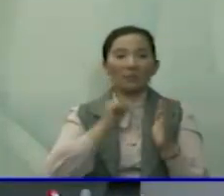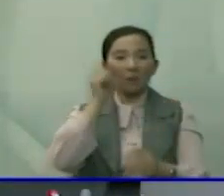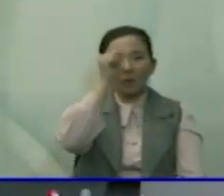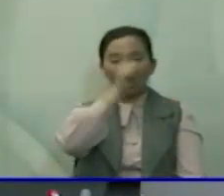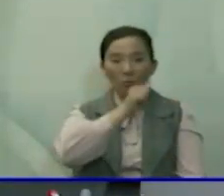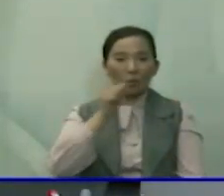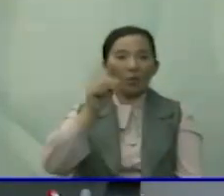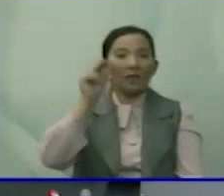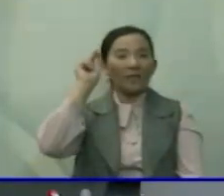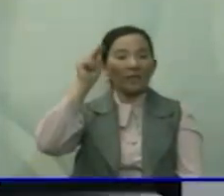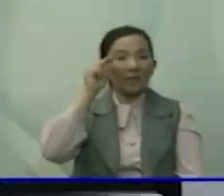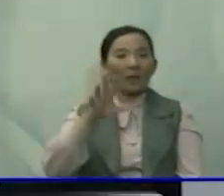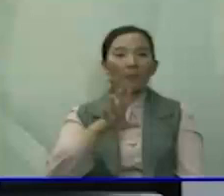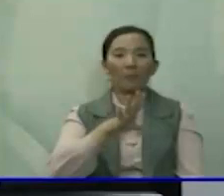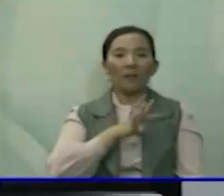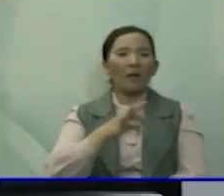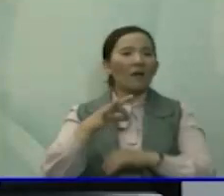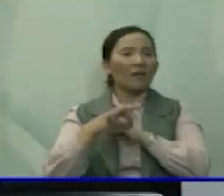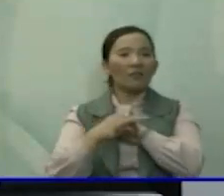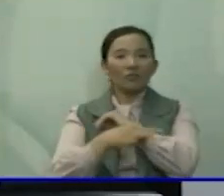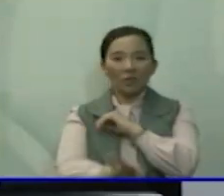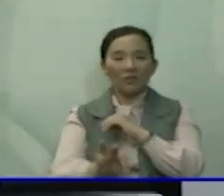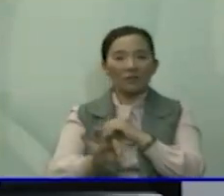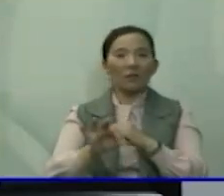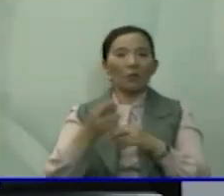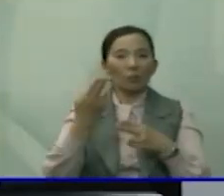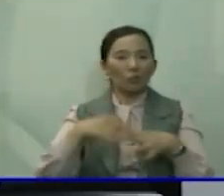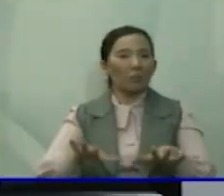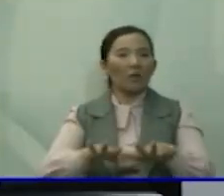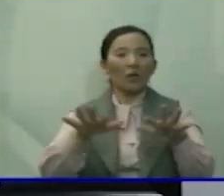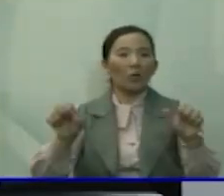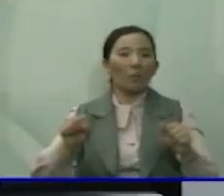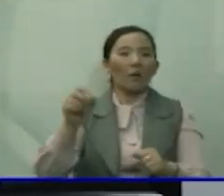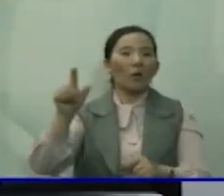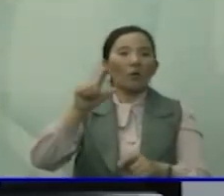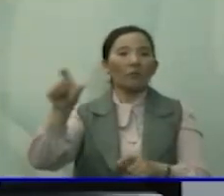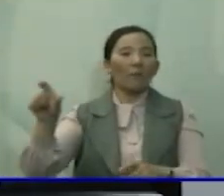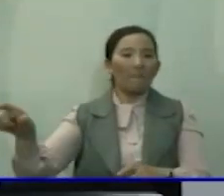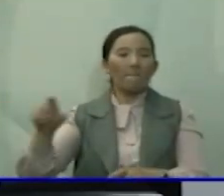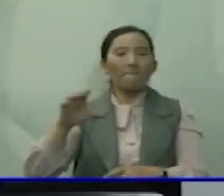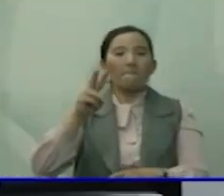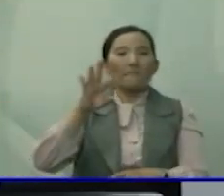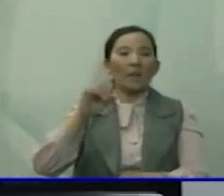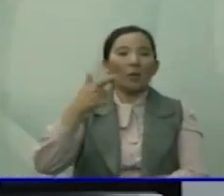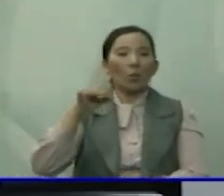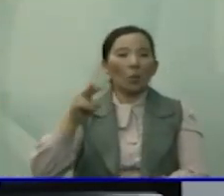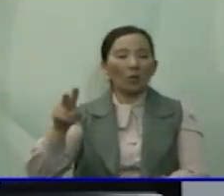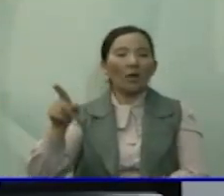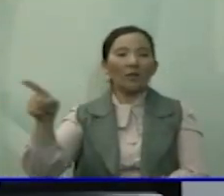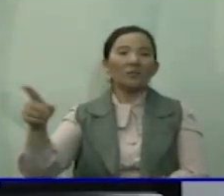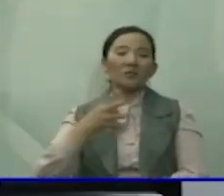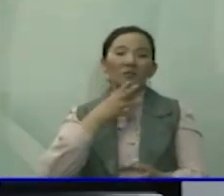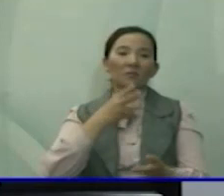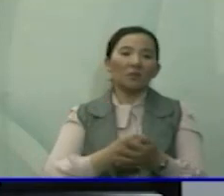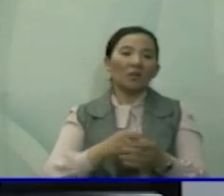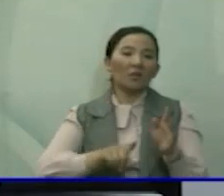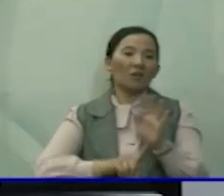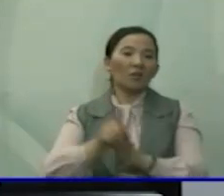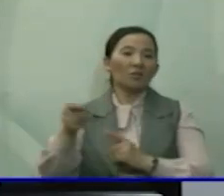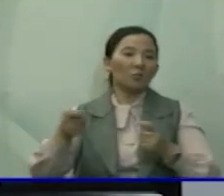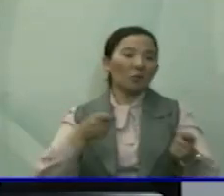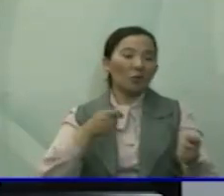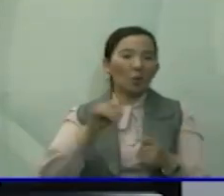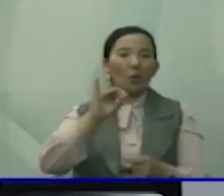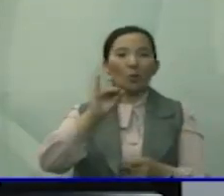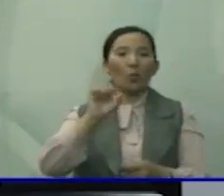китай был окончательно покажем монголами и они установили здесь свою династию юань